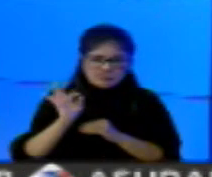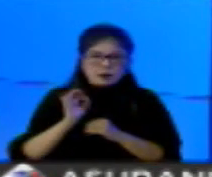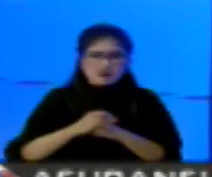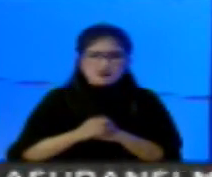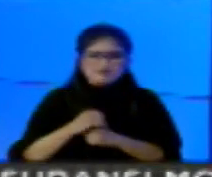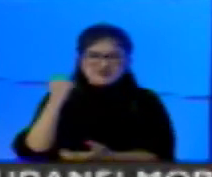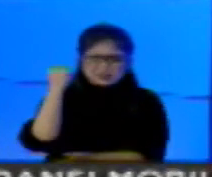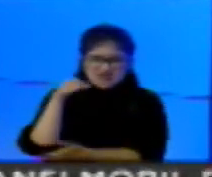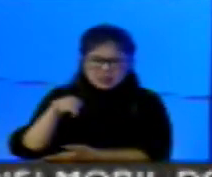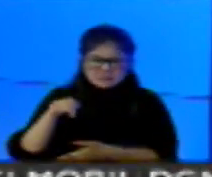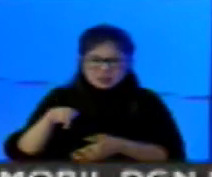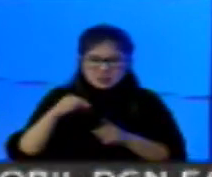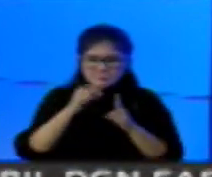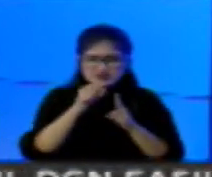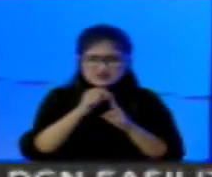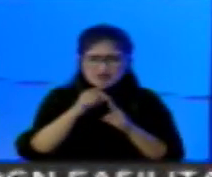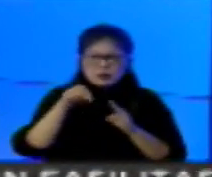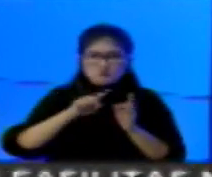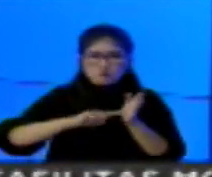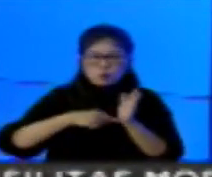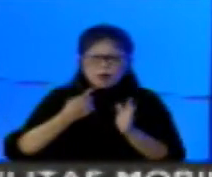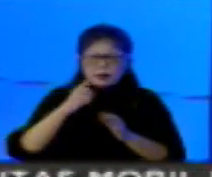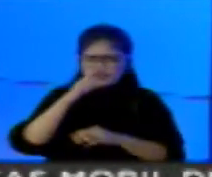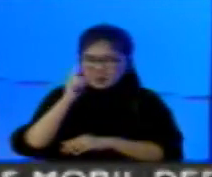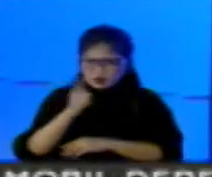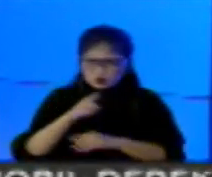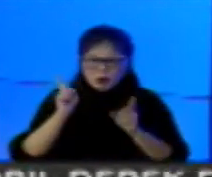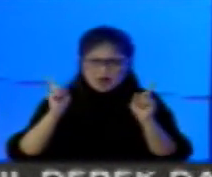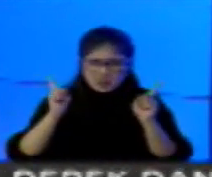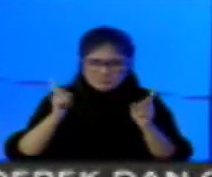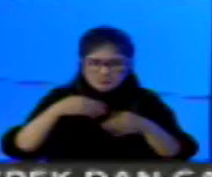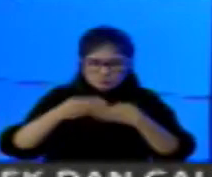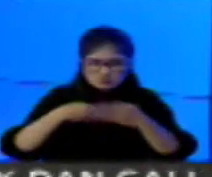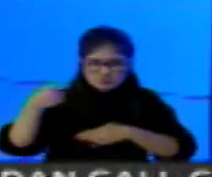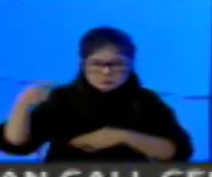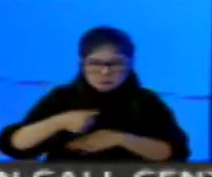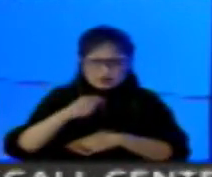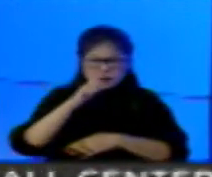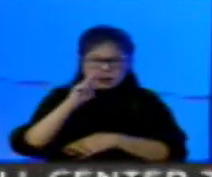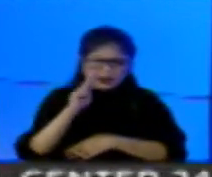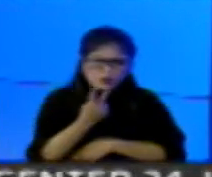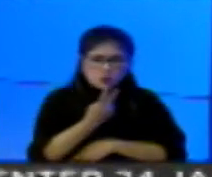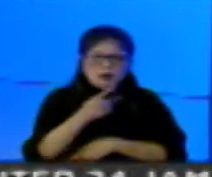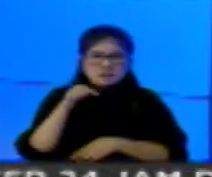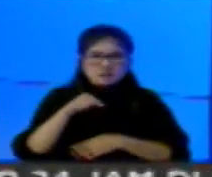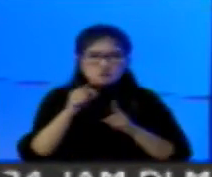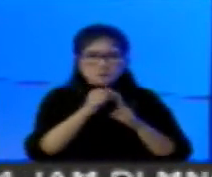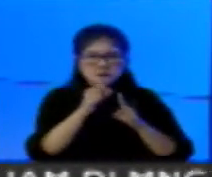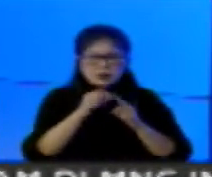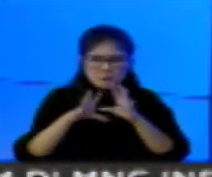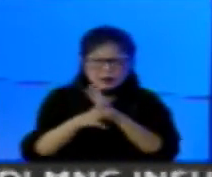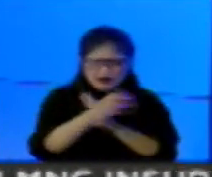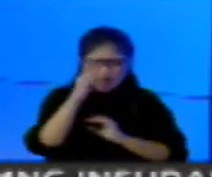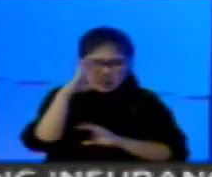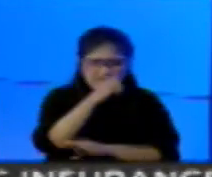tersangka kini dijerat pasal berlapis mulai dari penistaan agama, pencucian uang, penipuan, serta pasal penggelapan dengan